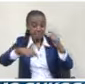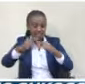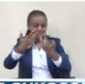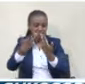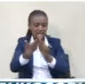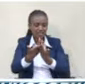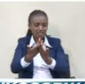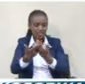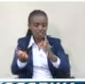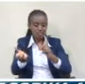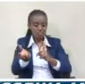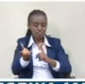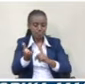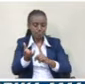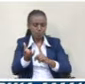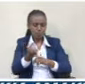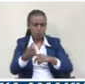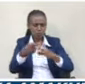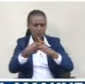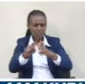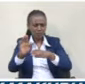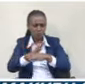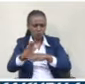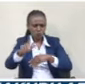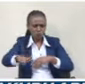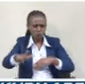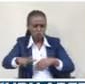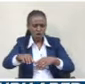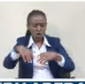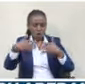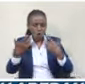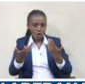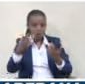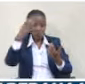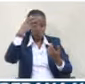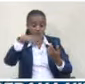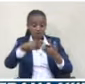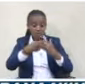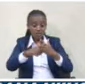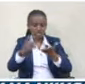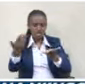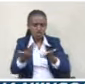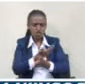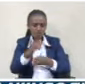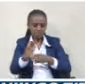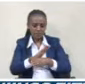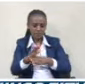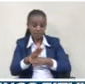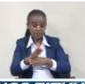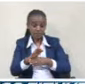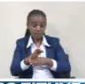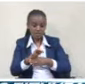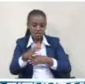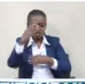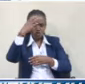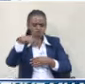no kubona igishoro cyane cyane ku bigo bito n'ibiciriritse cyangwa se ku bantu batangira gushyashya kwihangira akazi yego